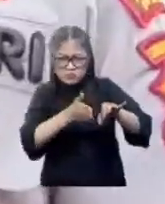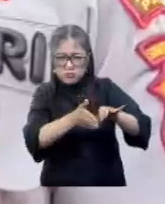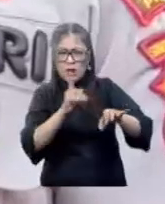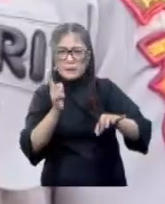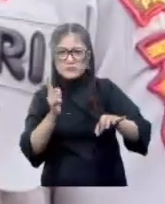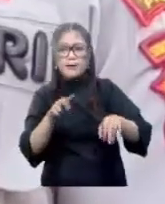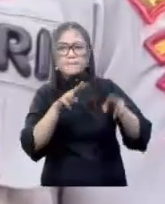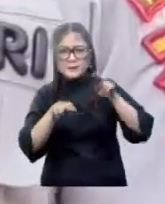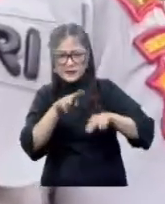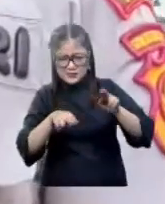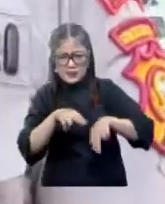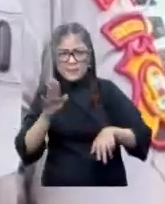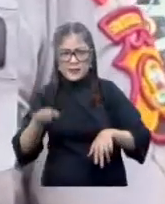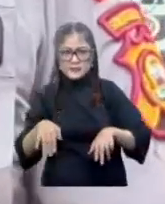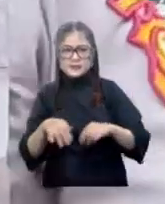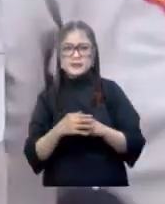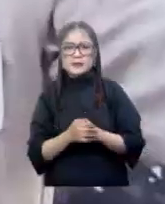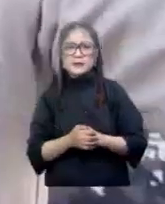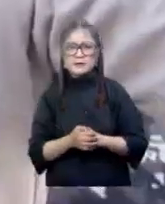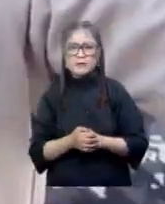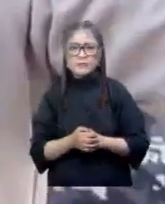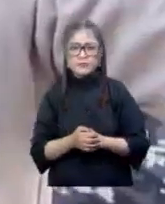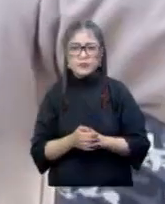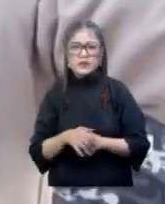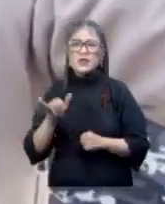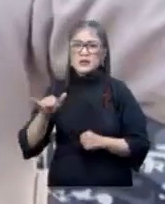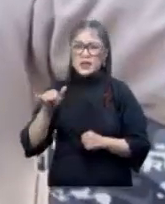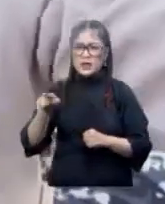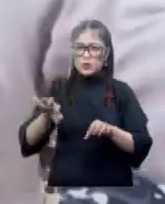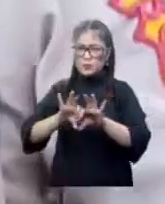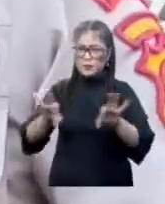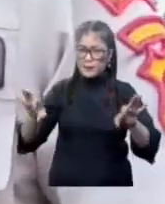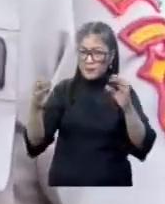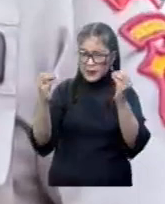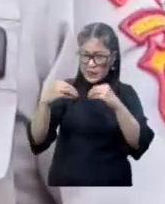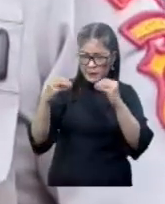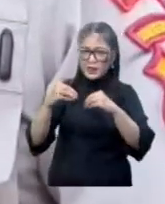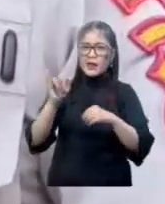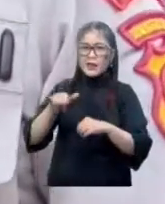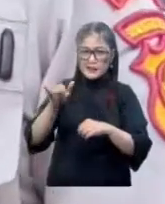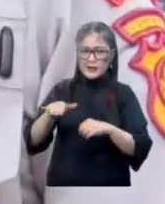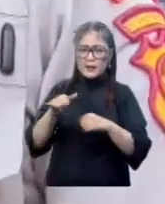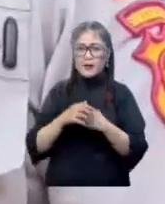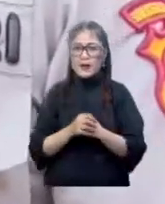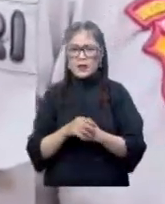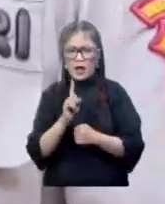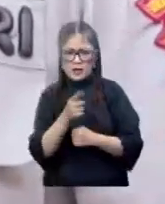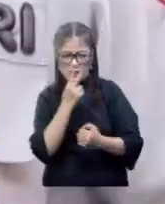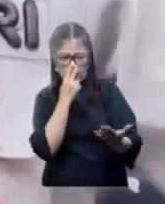punya Pertamina, perkiraan itu ada alat buktinya, berupa kayu sudah digesek,